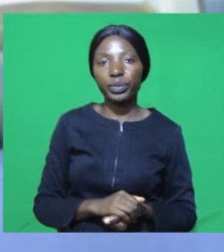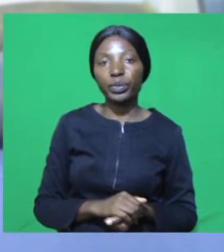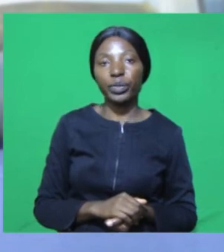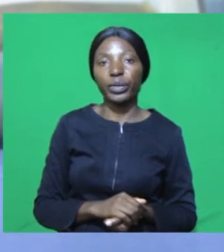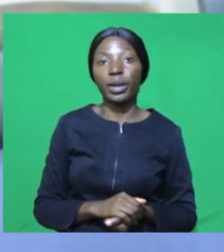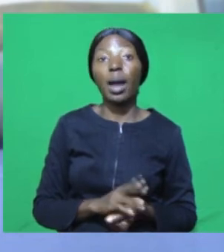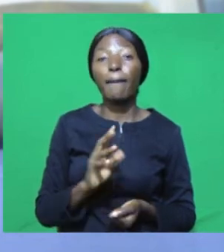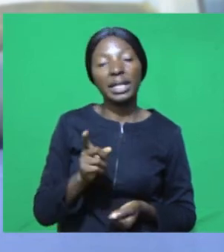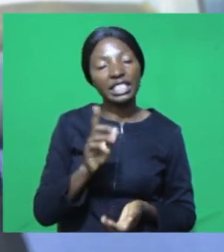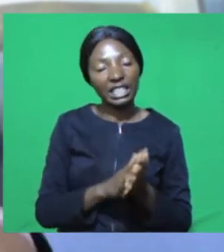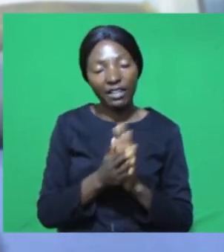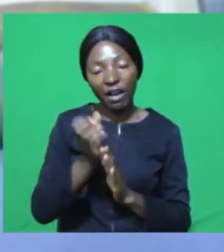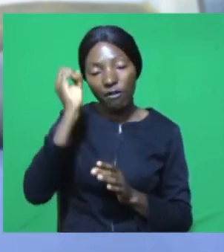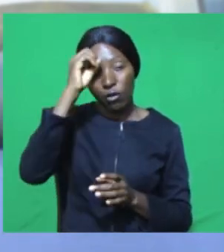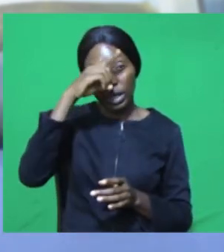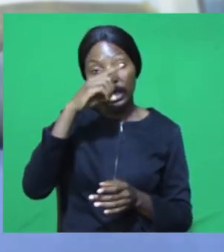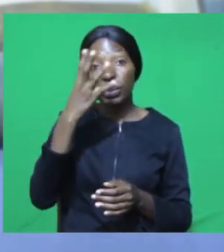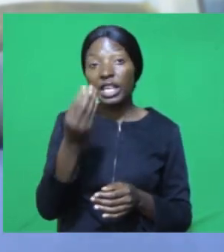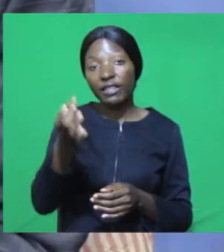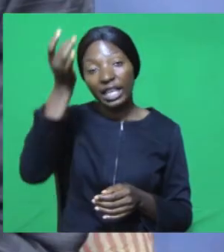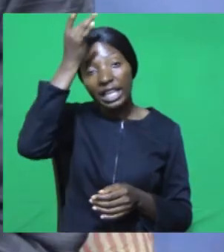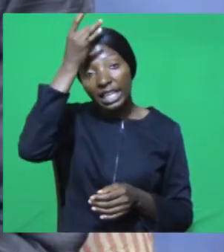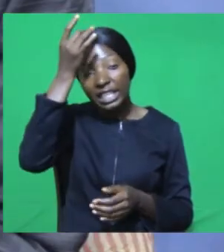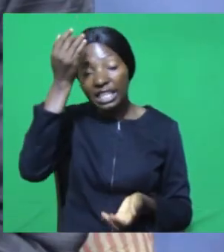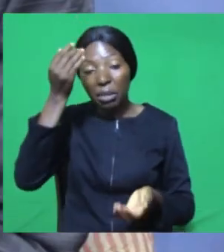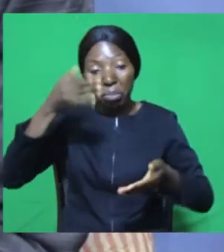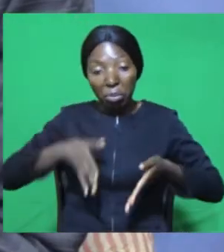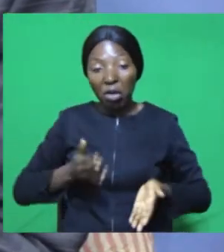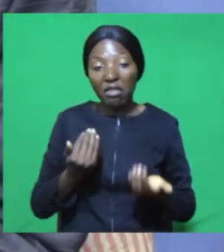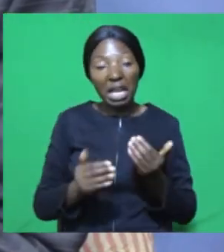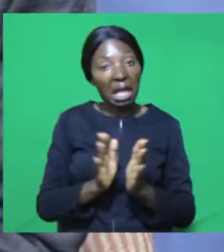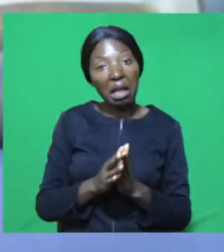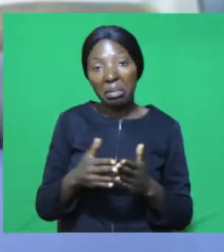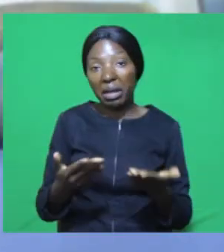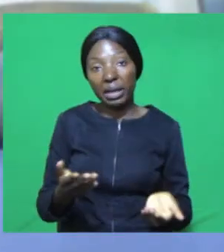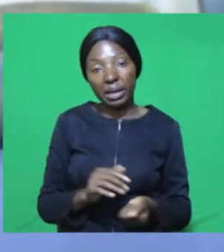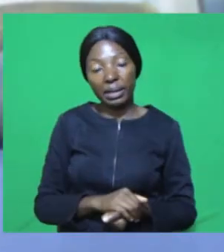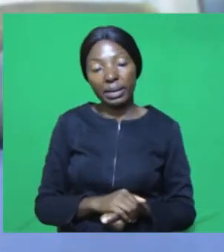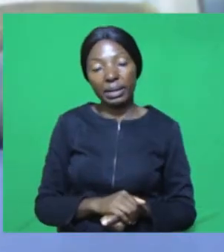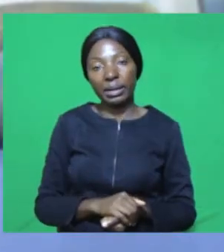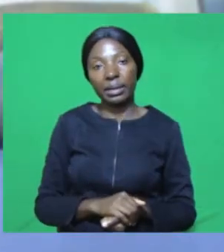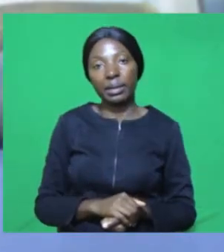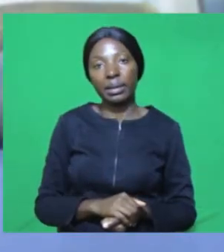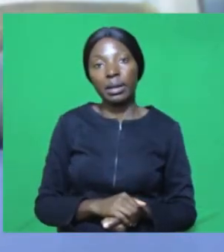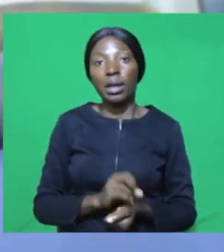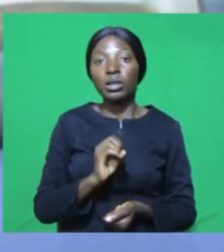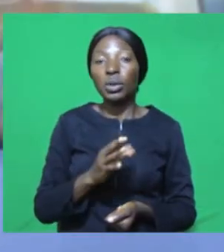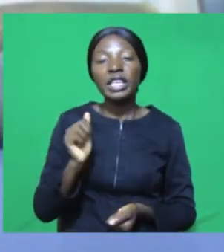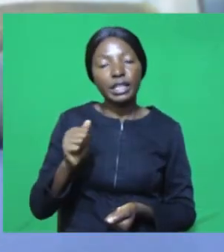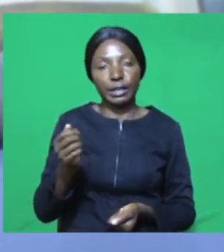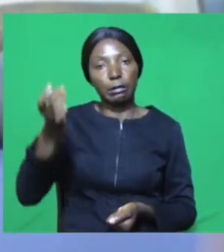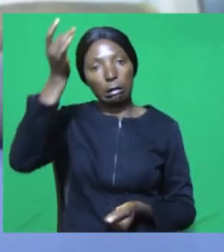Bato usakangamaka kuti kune mamwe madzimambo astori navana. Okay. Saka ane gari